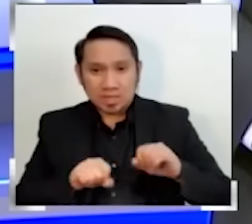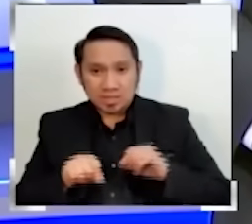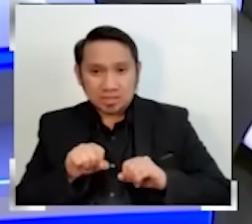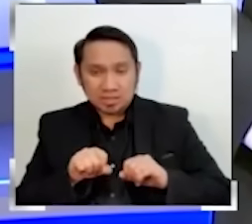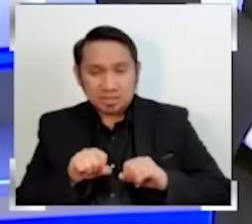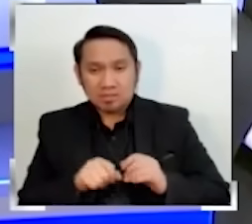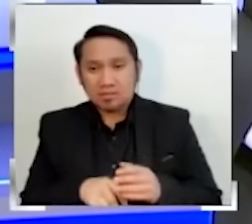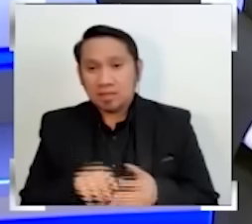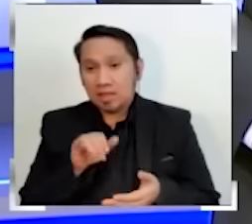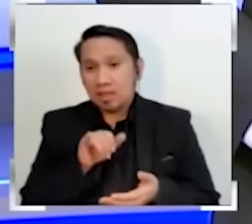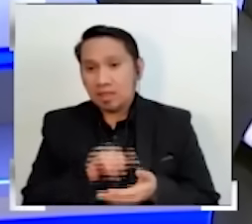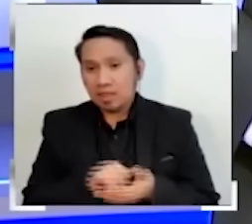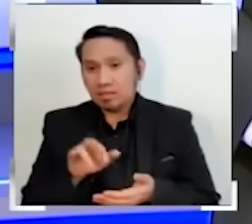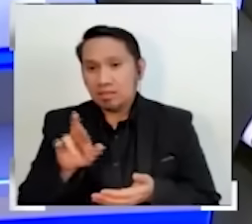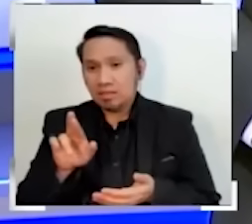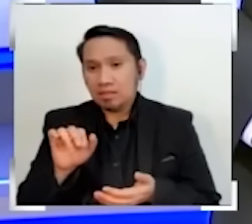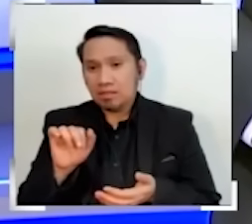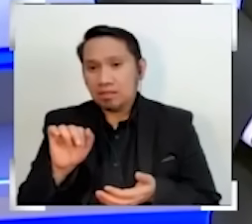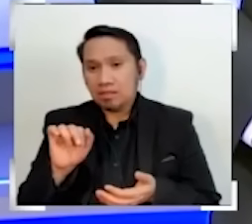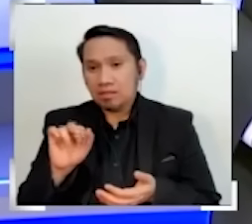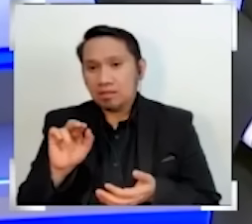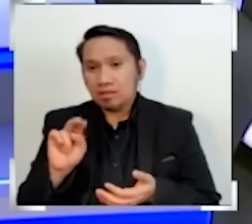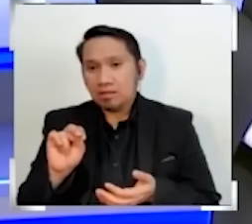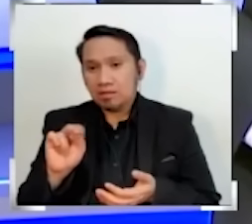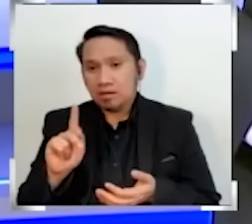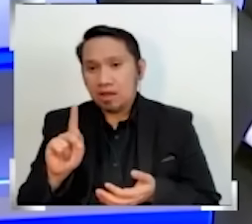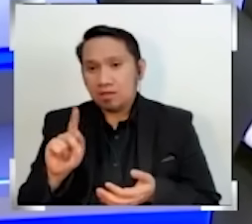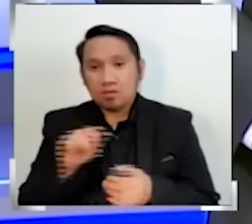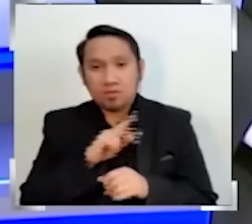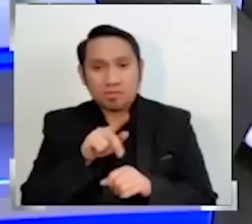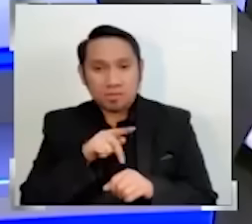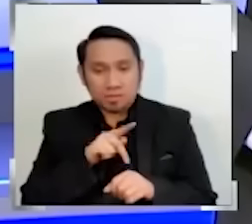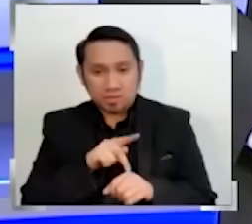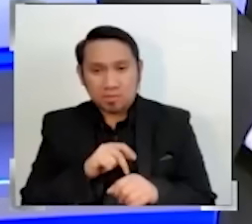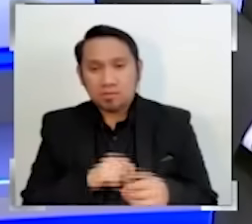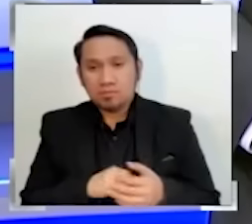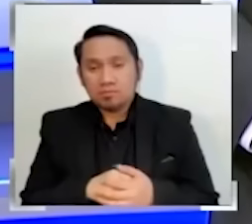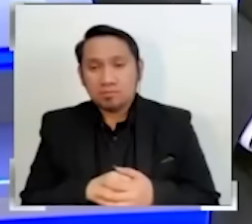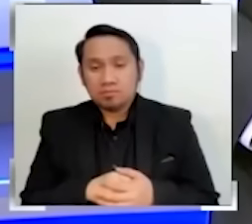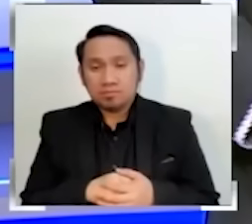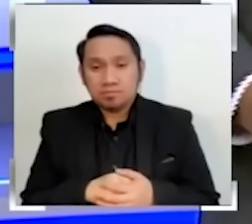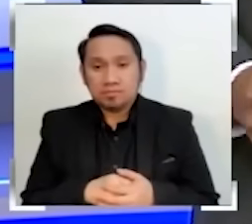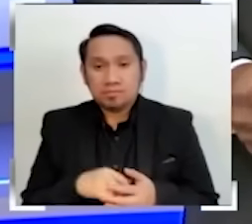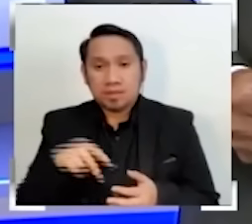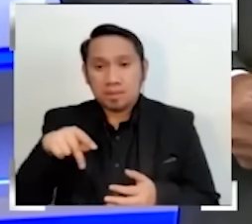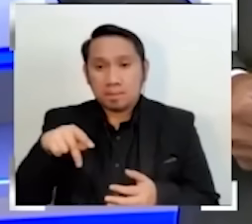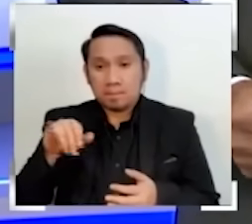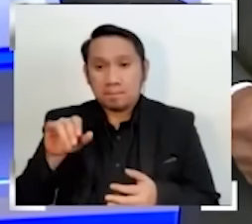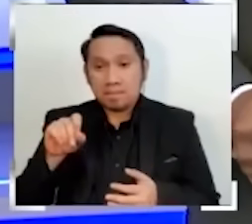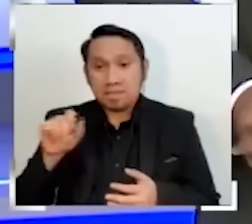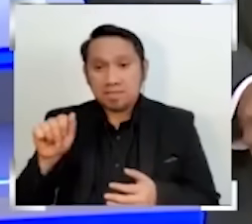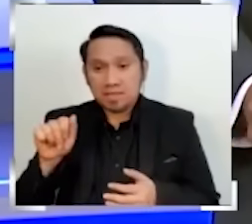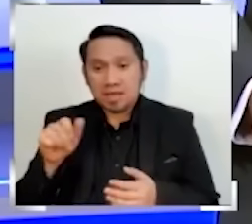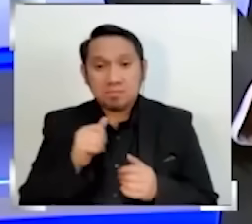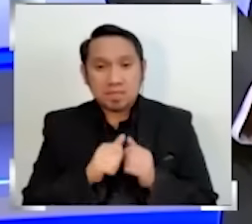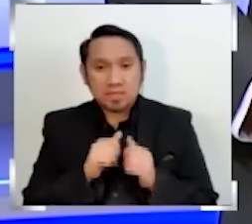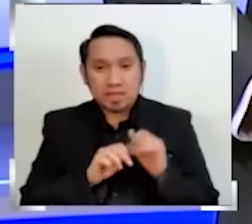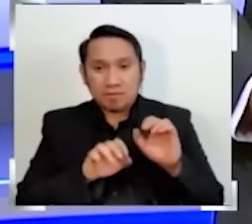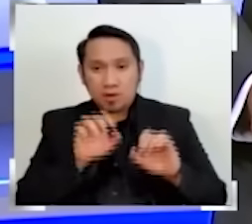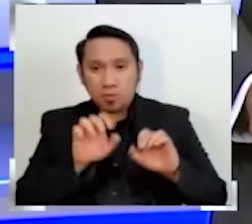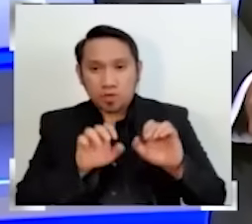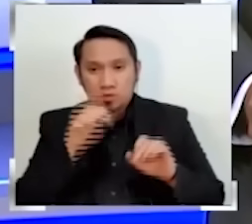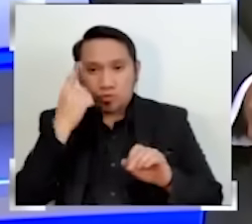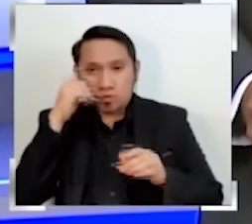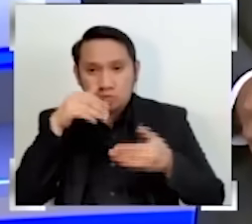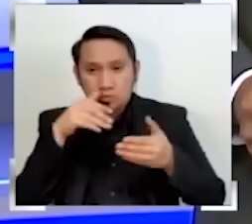ng Pilipinas sa 2022 Program for International Student Assessment o PISA. Tugon naman ng DepEd, bigyan ng